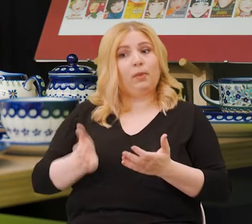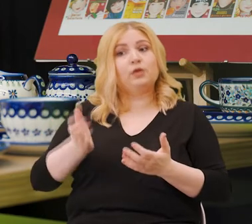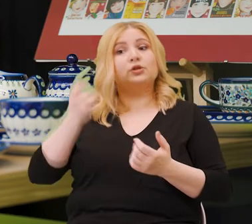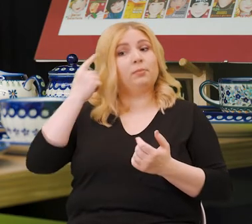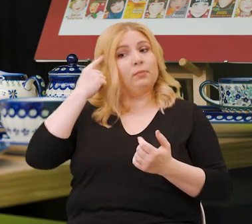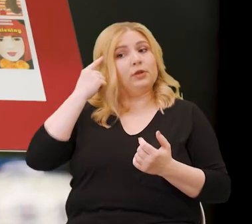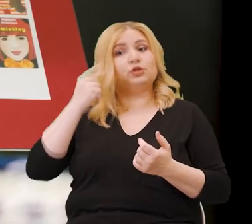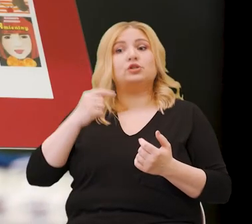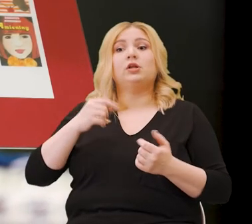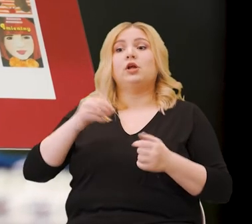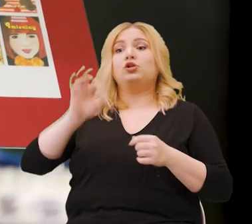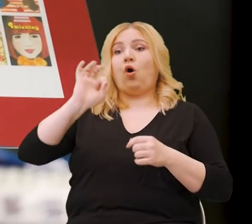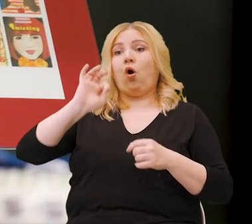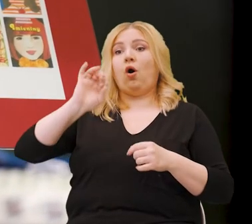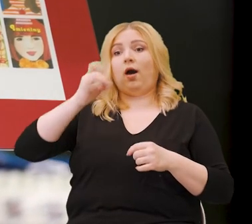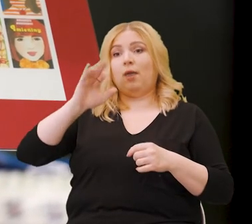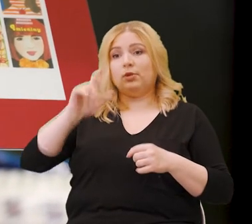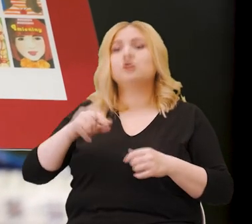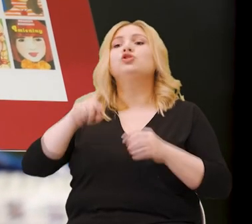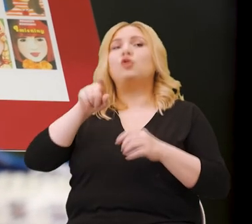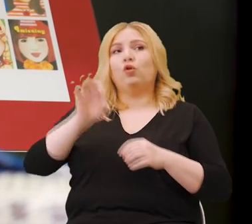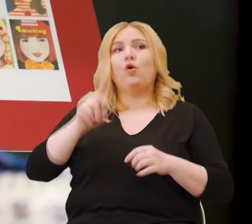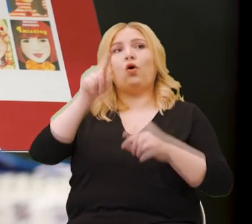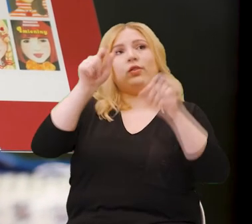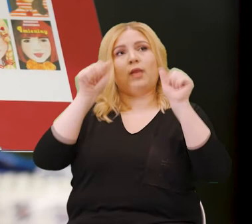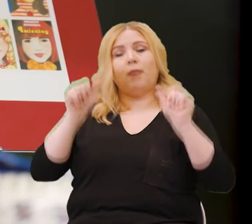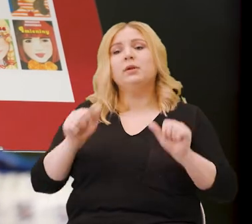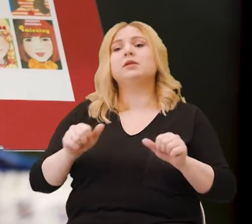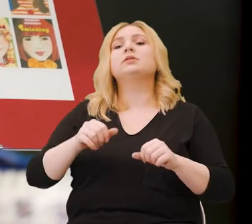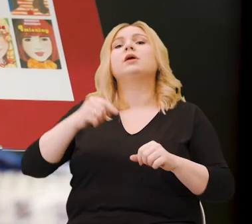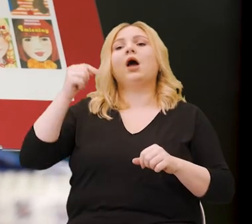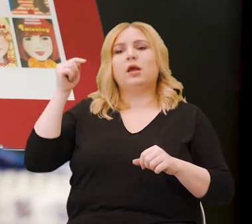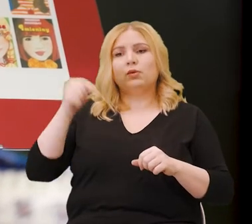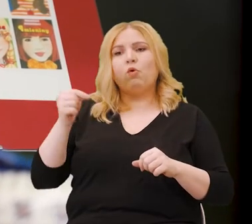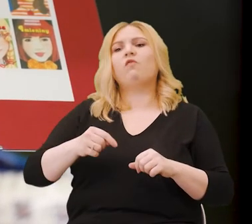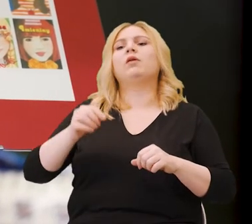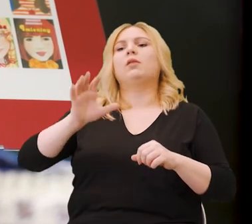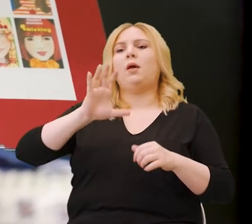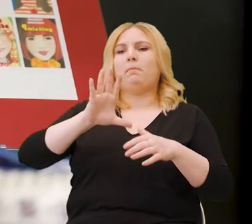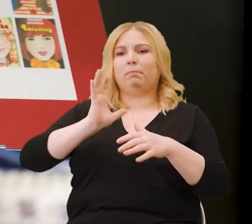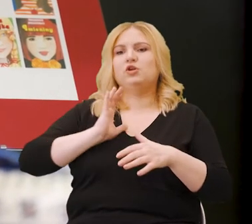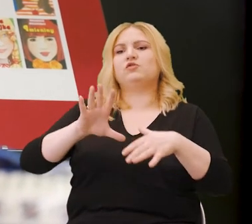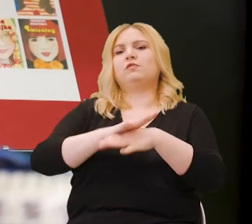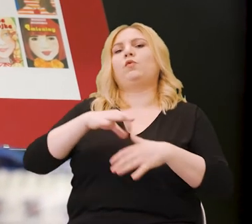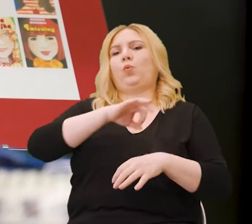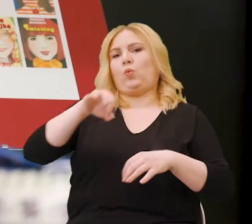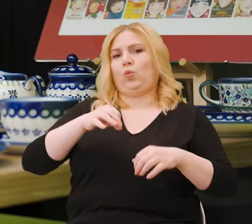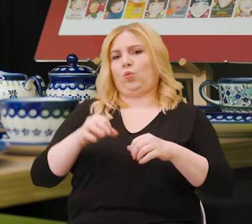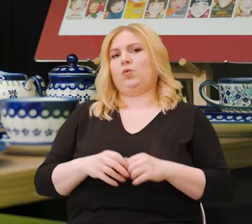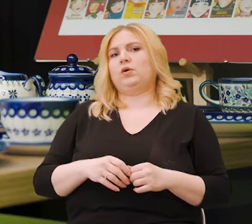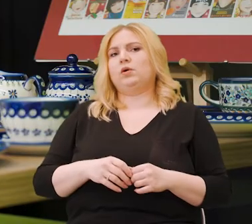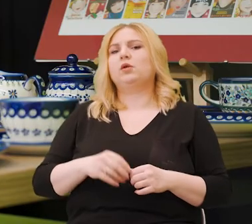w naszej, tym razem, kuchni. Tablica jest tego nieodzowną częścią składową i rodzice natychmiast to